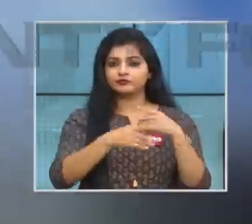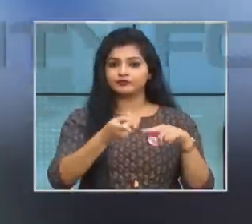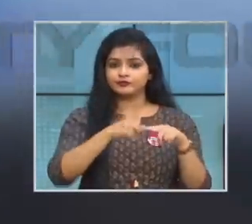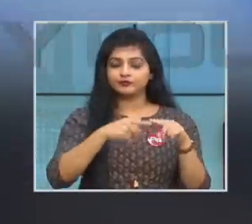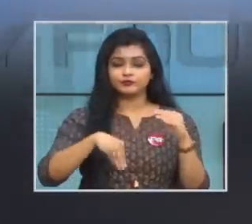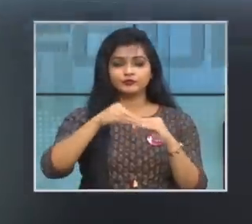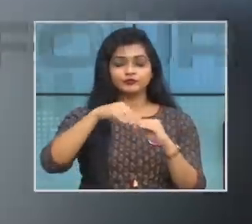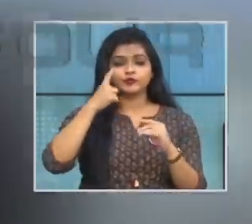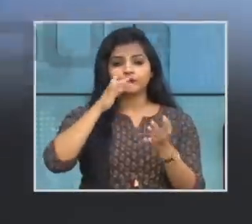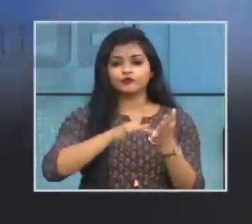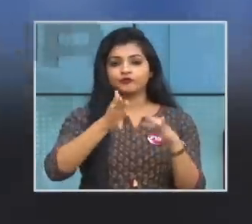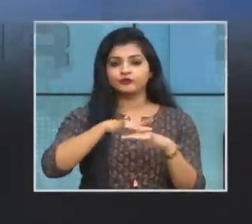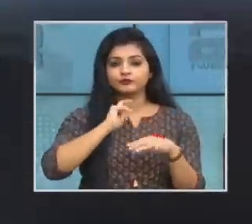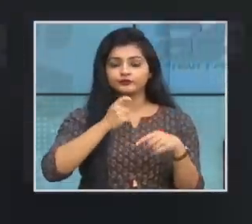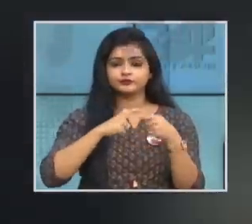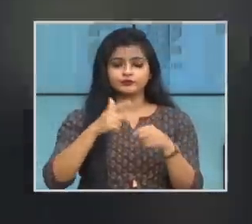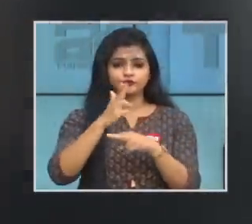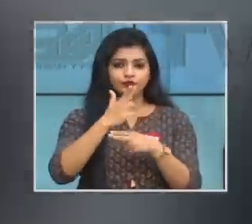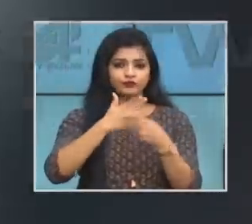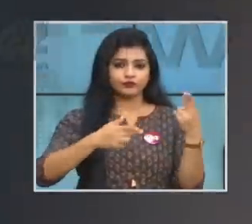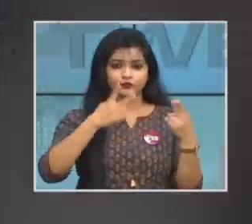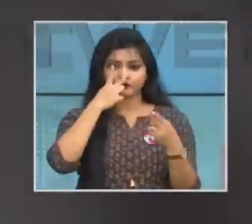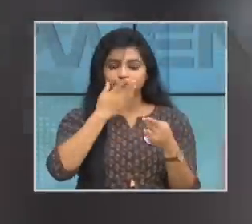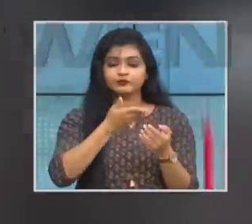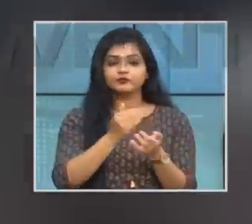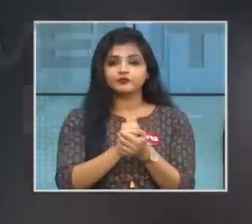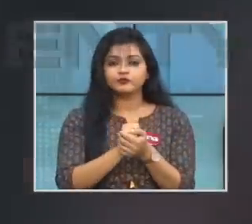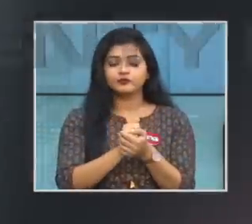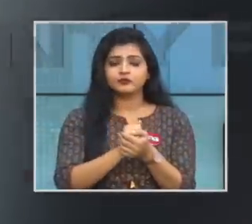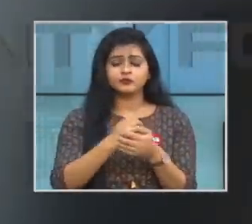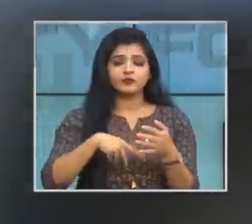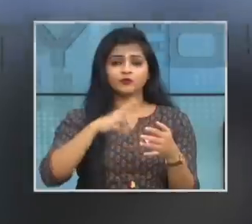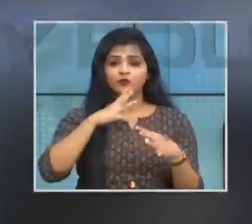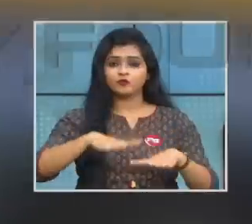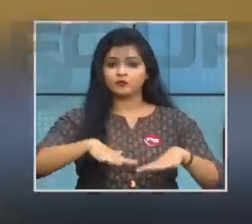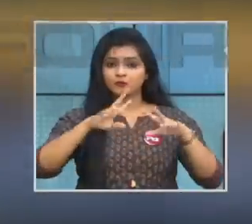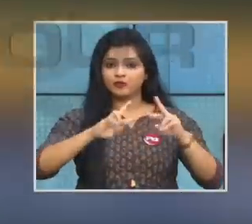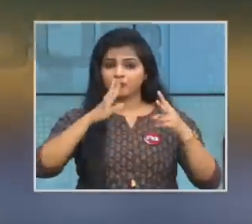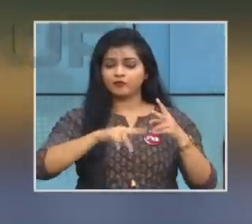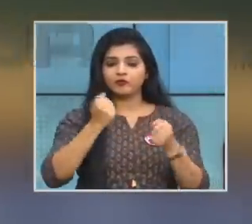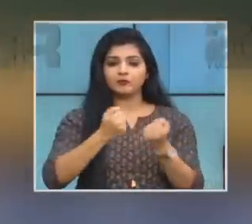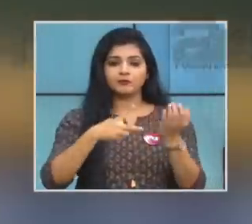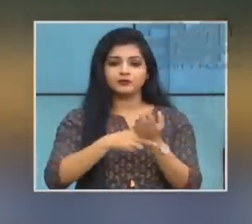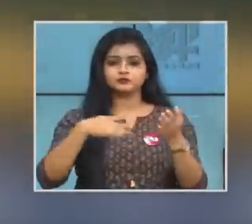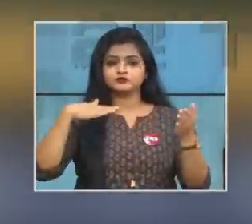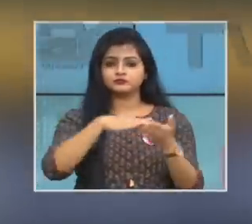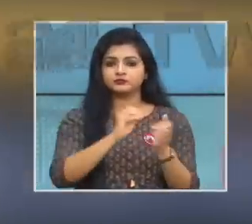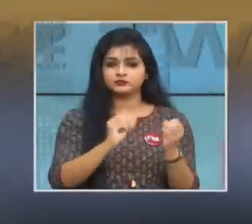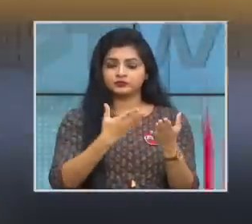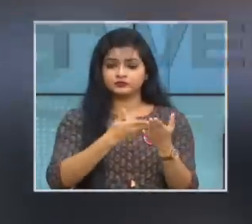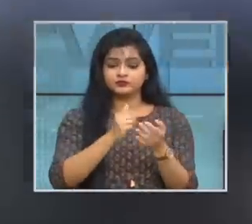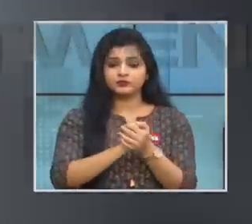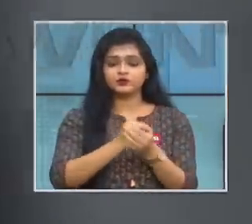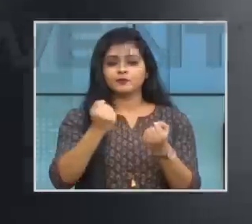നിന്ന് വിവരങ്ങളുമായി ചേരുകയാണ്. സജോ, ആ ദൃശ്യങ്ങൾ ഇപ്പോൾ പ്രേക്ഷകർ കാണുന്നുണ്ട്. വലിയ വെള്ളക്കെട്ടിലാണ് ബസ് ഇറക്കിയിരിക്കുന്നത്. ബസ്